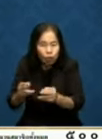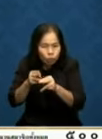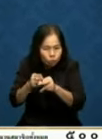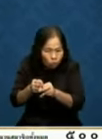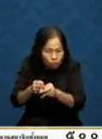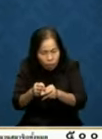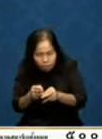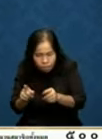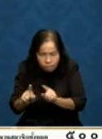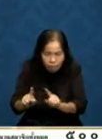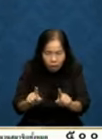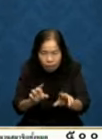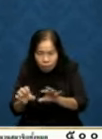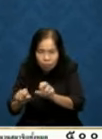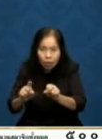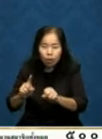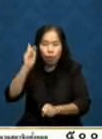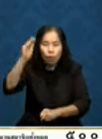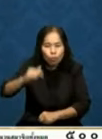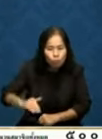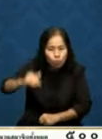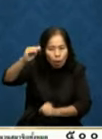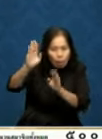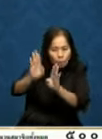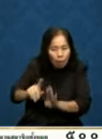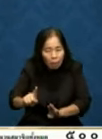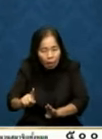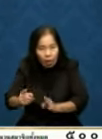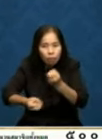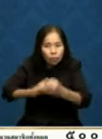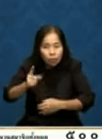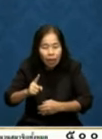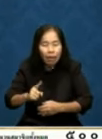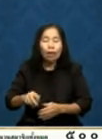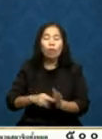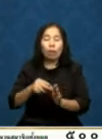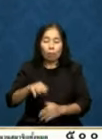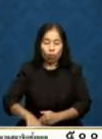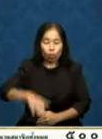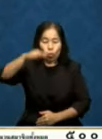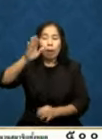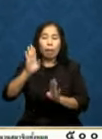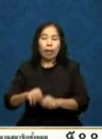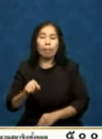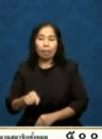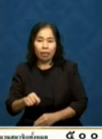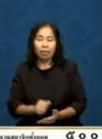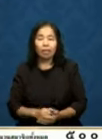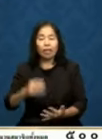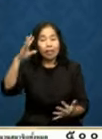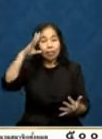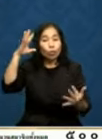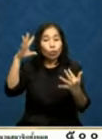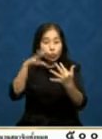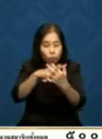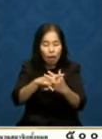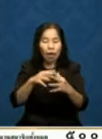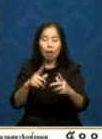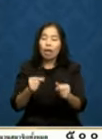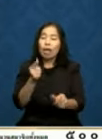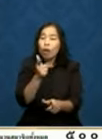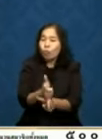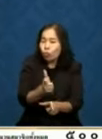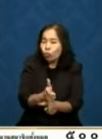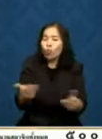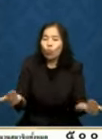คนหนึ่งเป็นผู้ใหญ่แบบไหนก็แสดงว่าเติบโตมาในวัยเด็กแบบนั้นจิตวิทยาเป็นการเลี้ยงลูกเชิงบวกแ